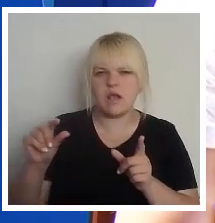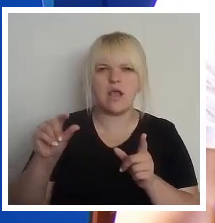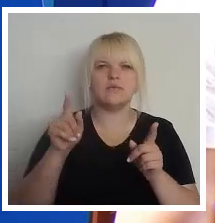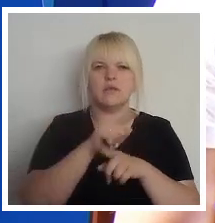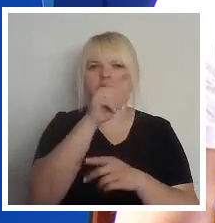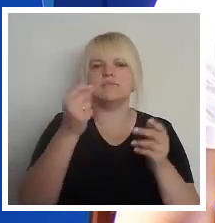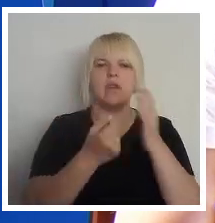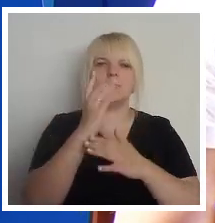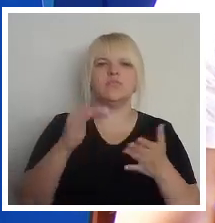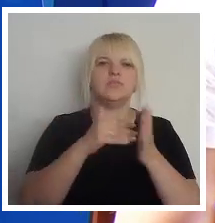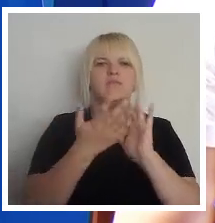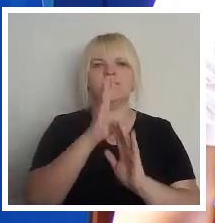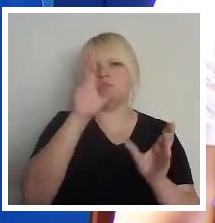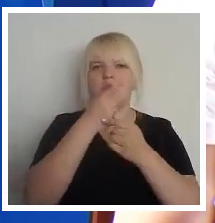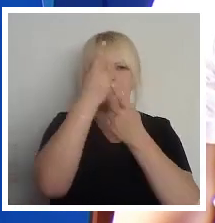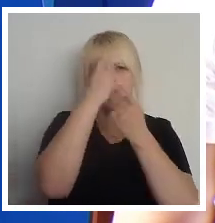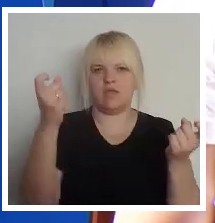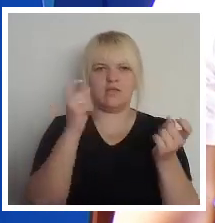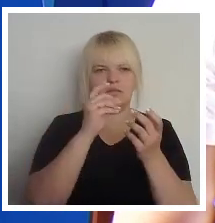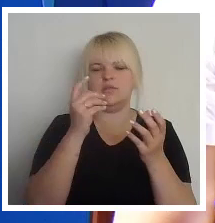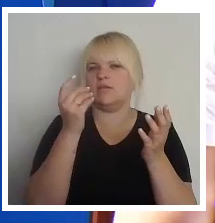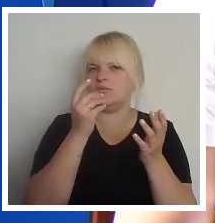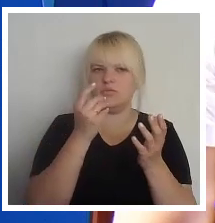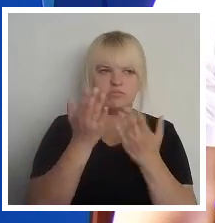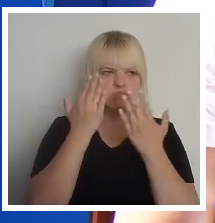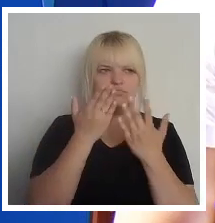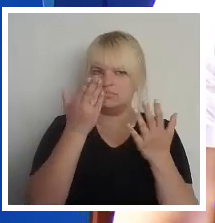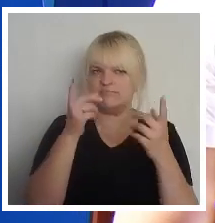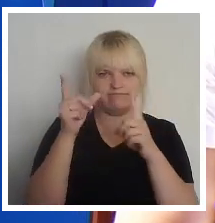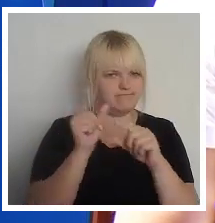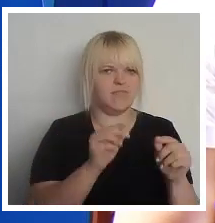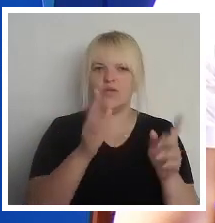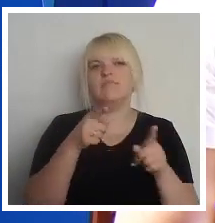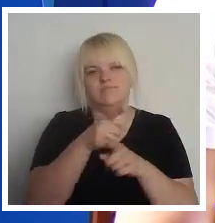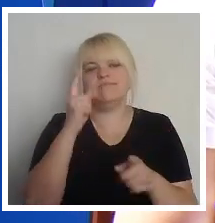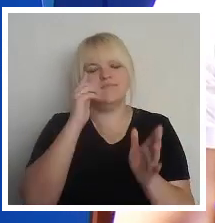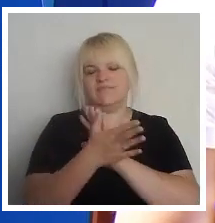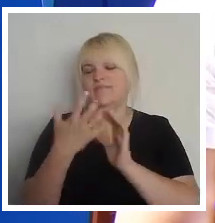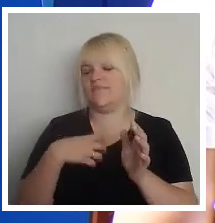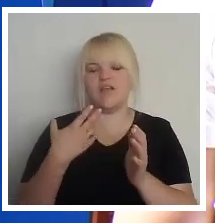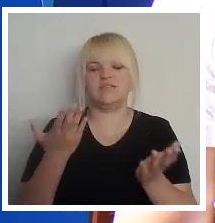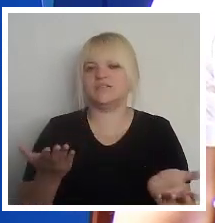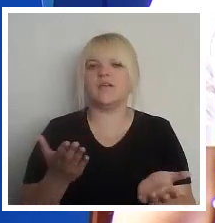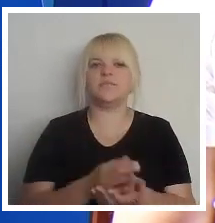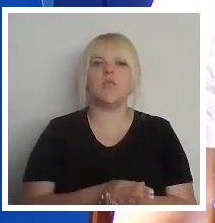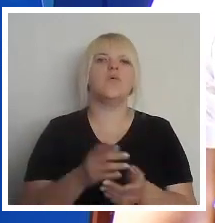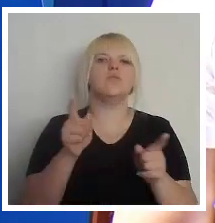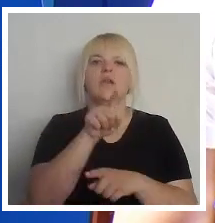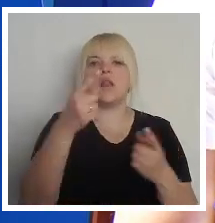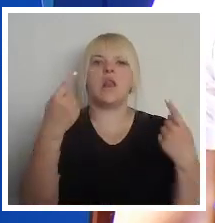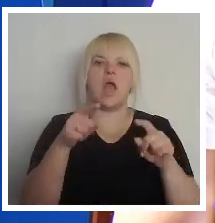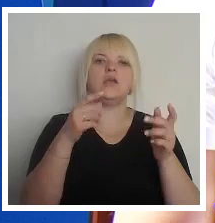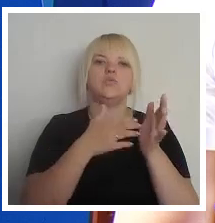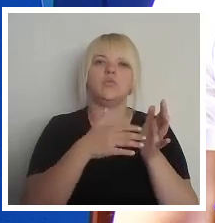mediju patēriņš samazināsies. Un ar to ir jāreikinās. Un tas otrs ir, kā mēs redzam, es saku, laika trūkums,